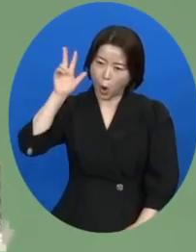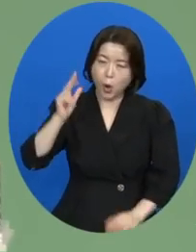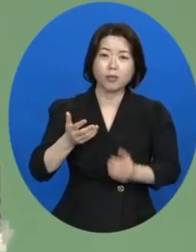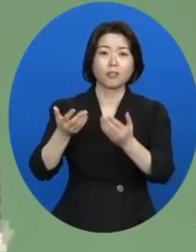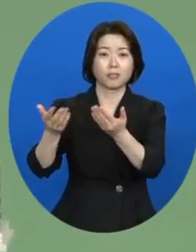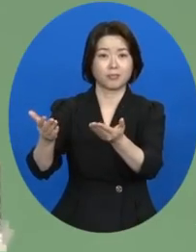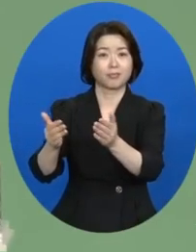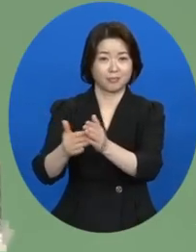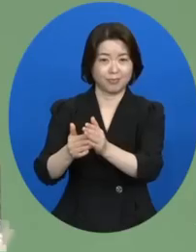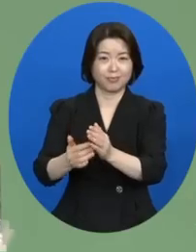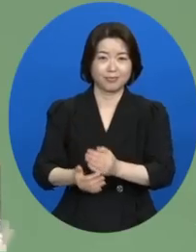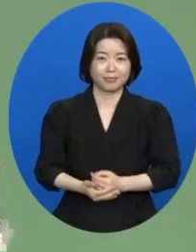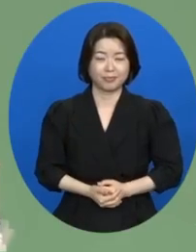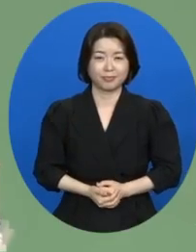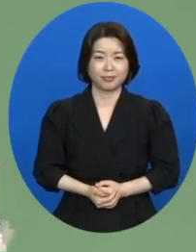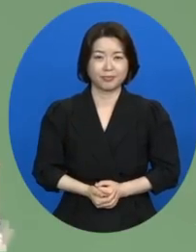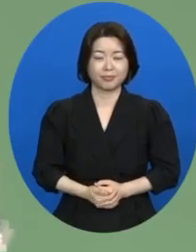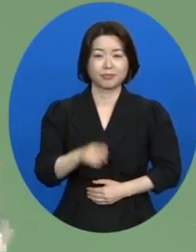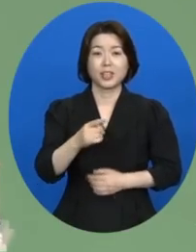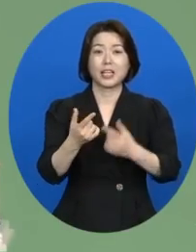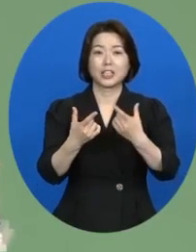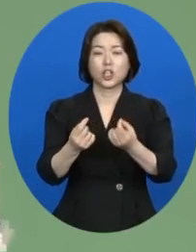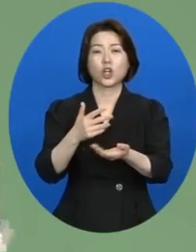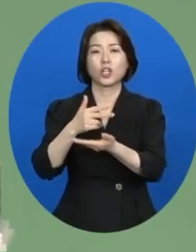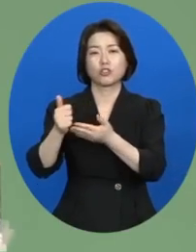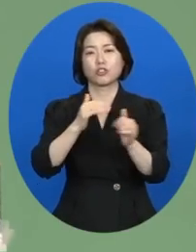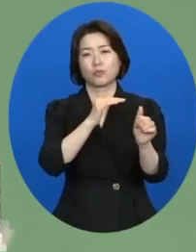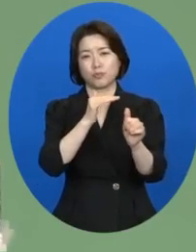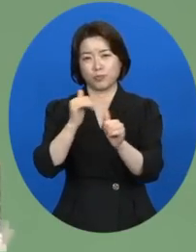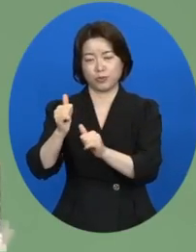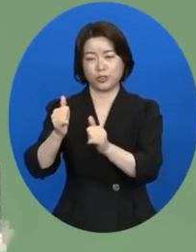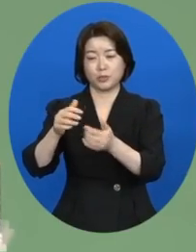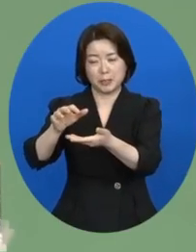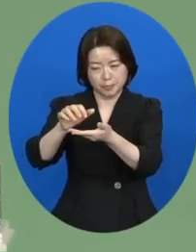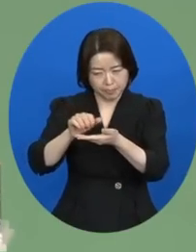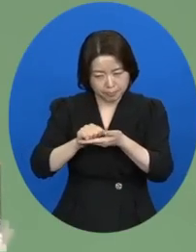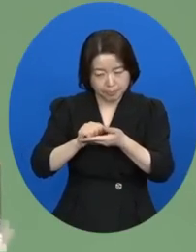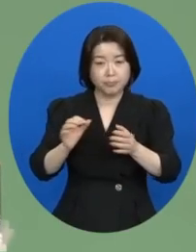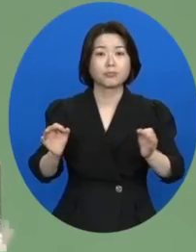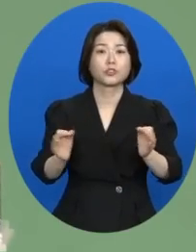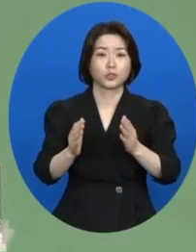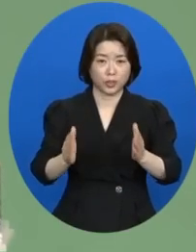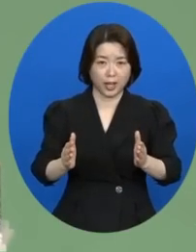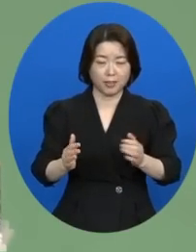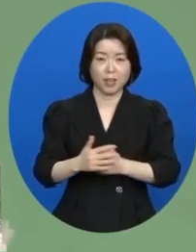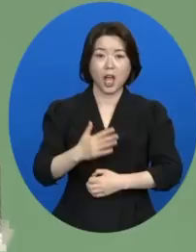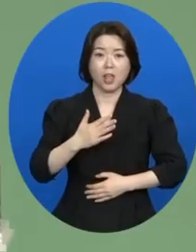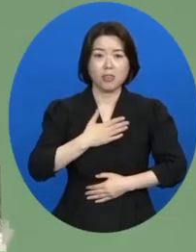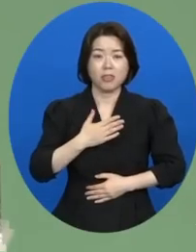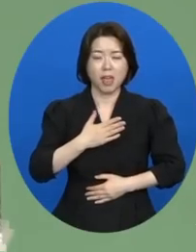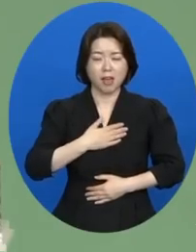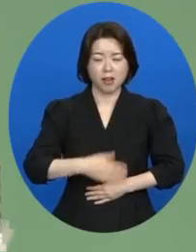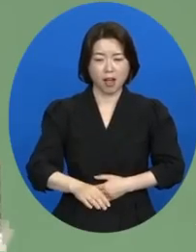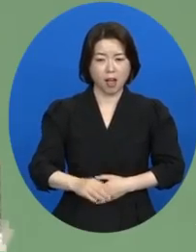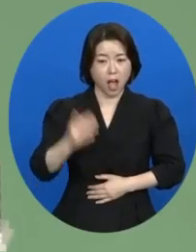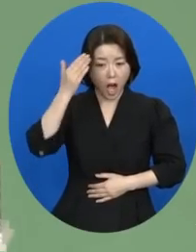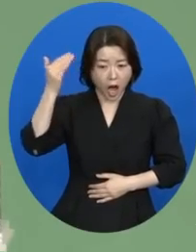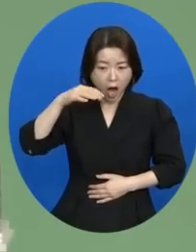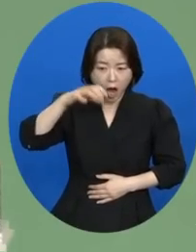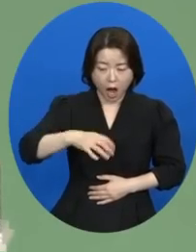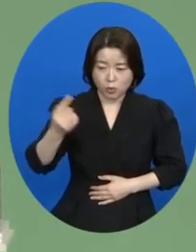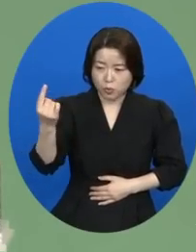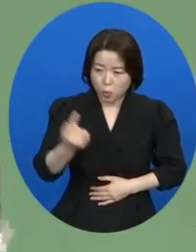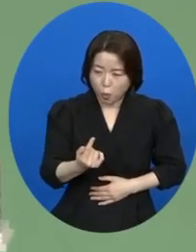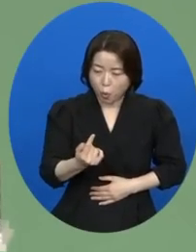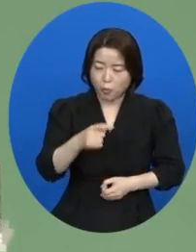되었습니다. 그렇게 주님의 부르심을 받아들이는 순간 내가 왜 한국에 와서